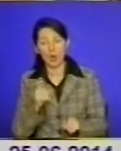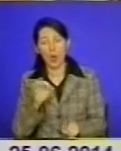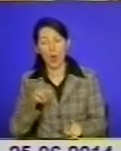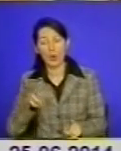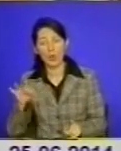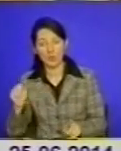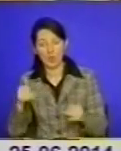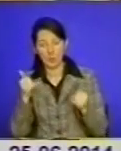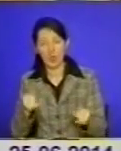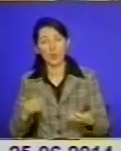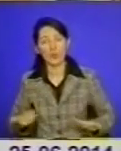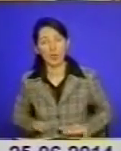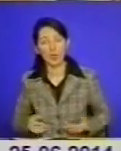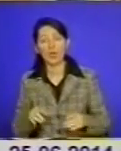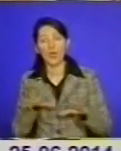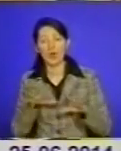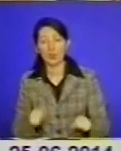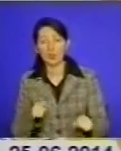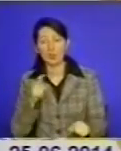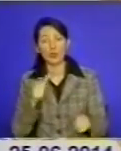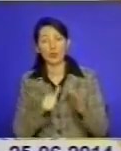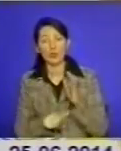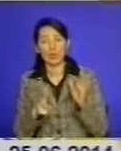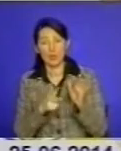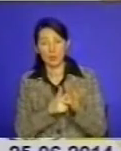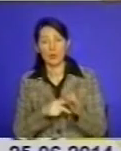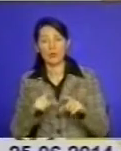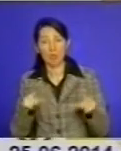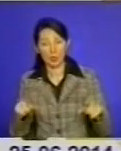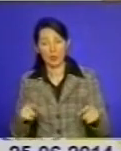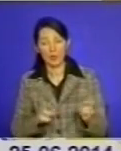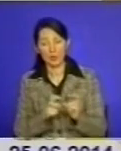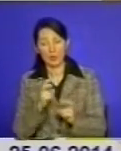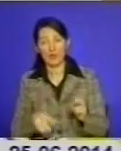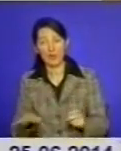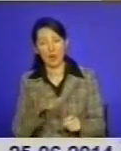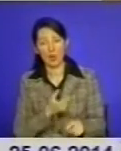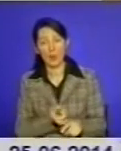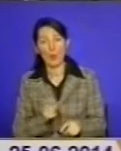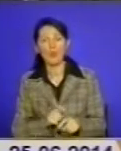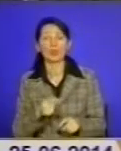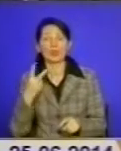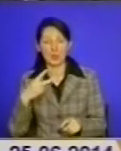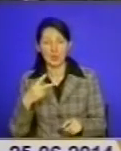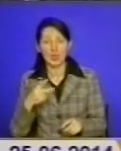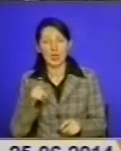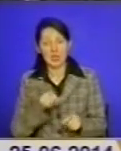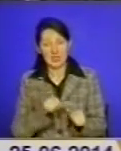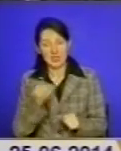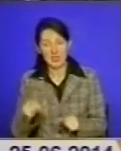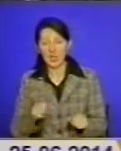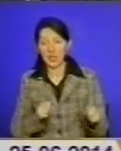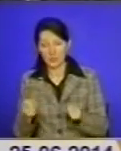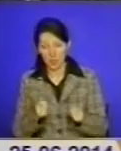власності 168 закладів і підприємств краю. У понад 20 з них керівники призначені ще за часів радянської